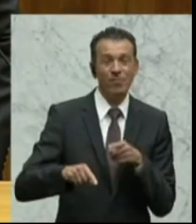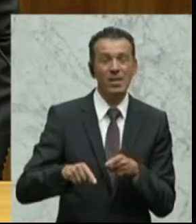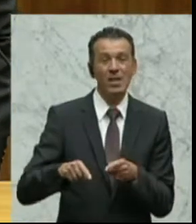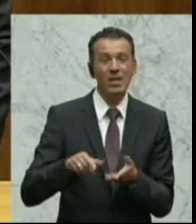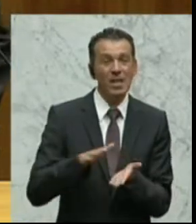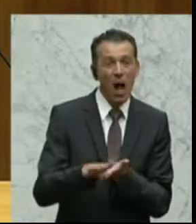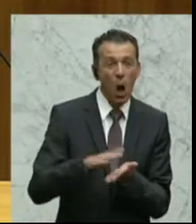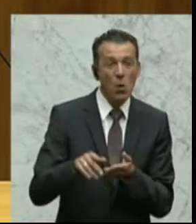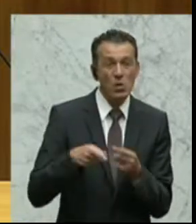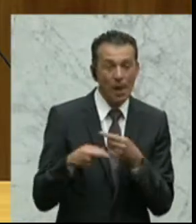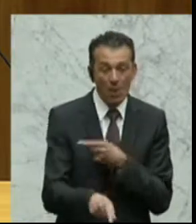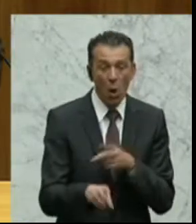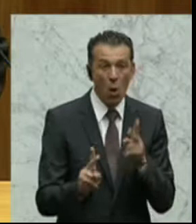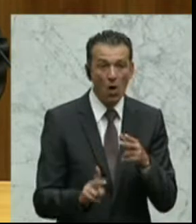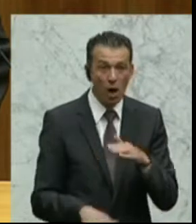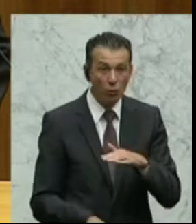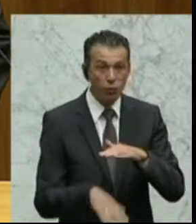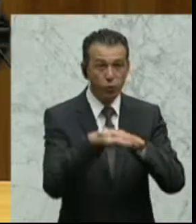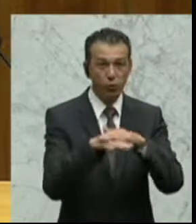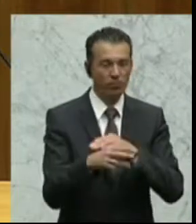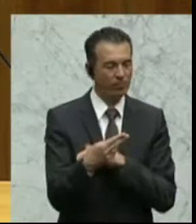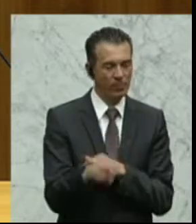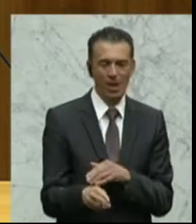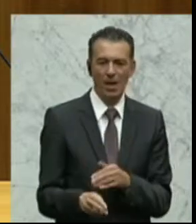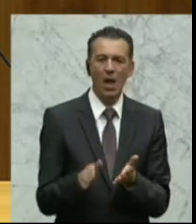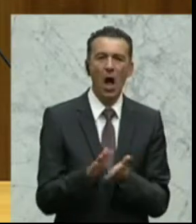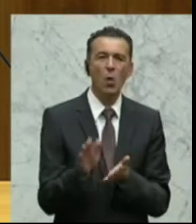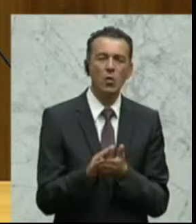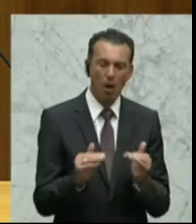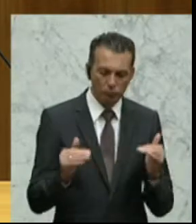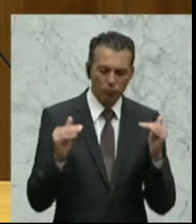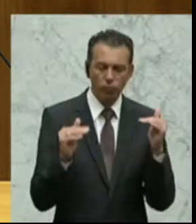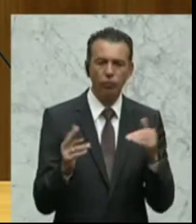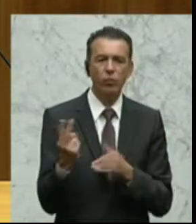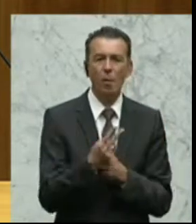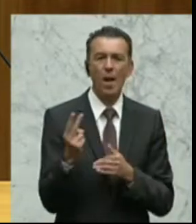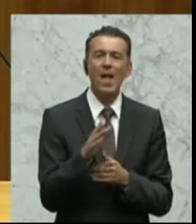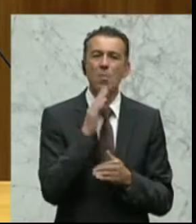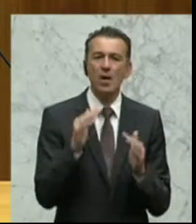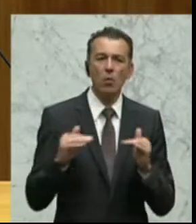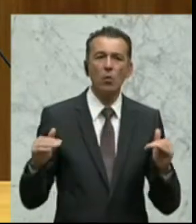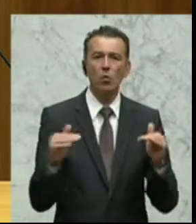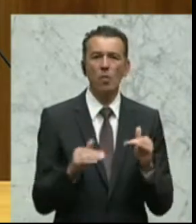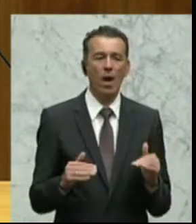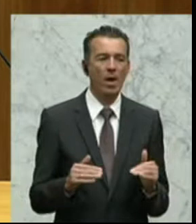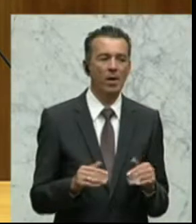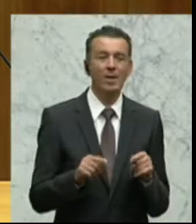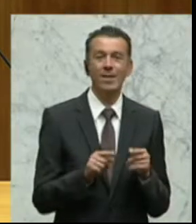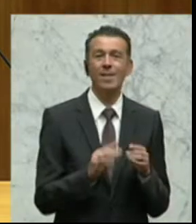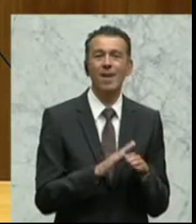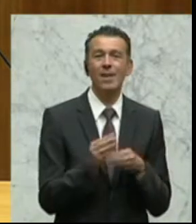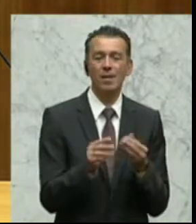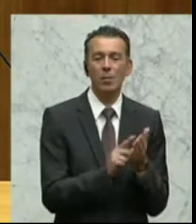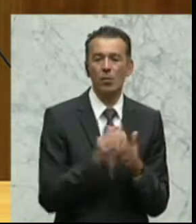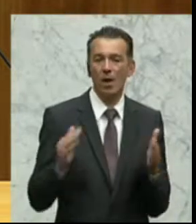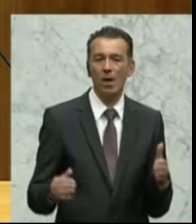lassen. Allein die Ausgabensteigerung in den beiden Pensionsbereichen wird in dieser Legislaturperiode 4 Milliarden Euro